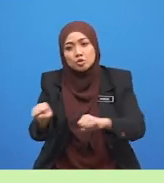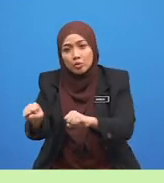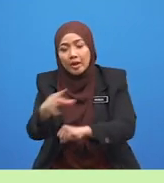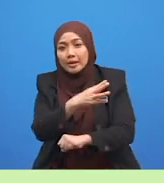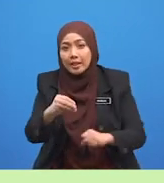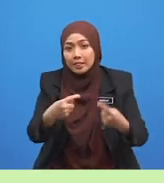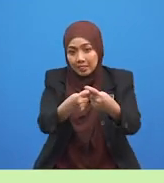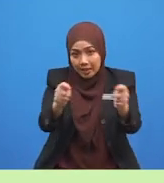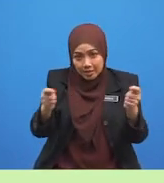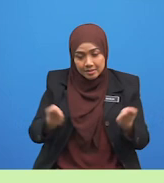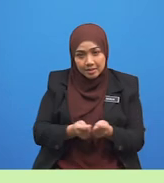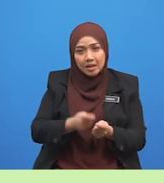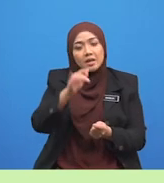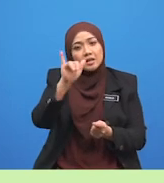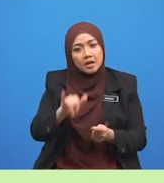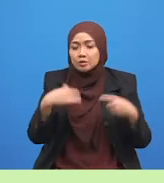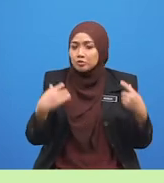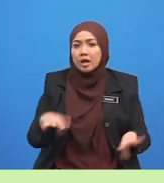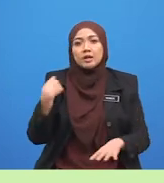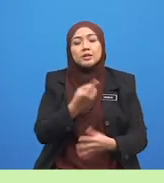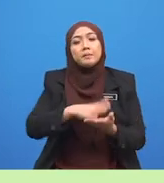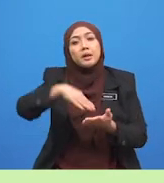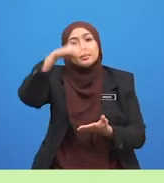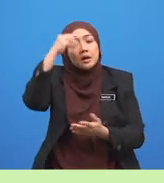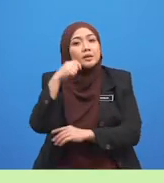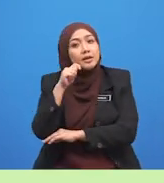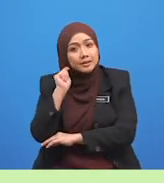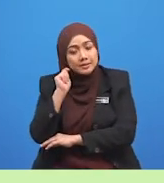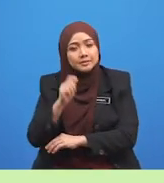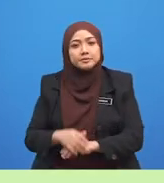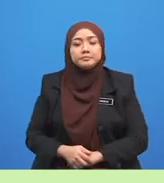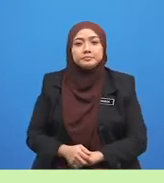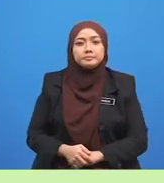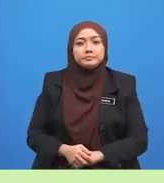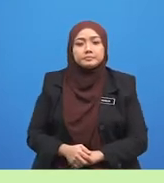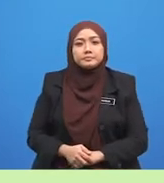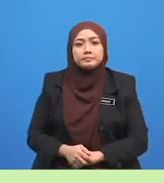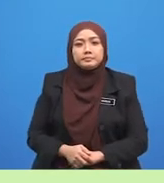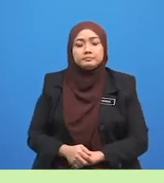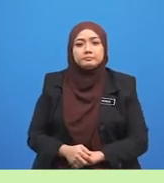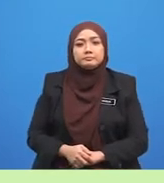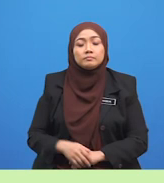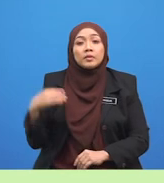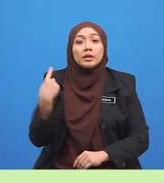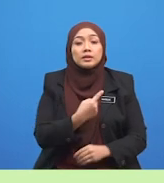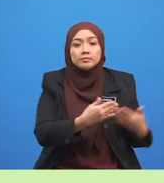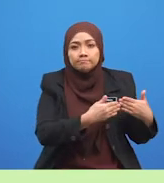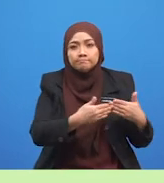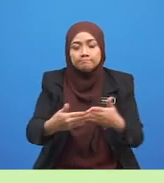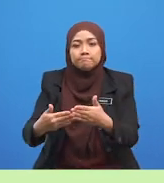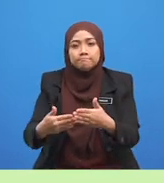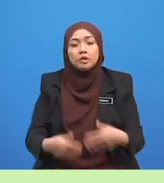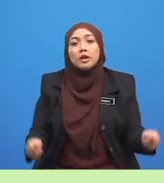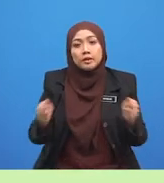dan tasik yang telah cikgu terangkan tadi. Baiklah murid-murid, kita teruskan dengan aktiviti